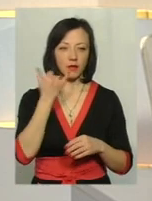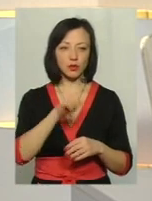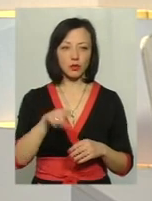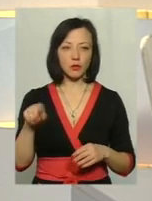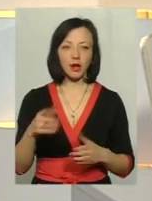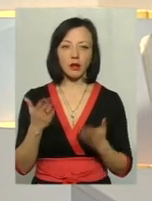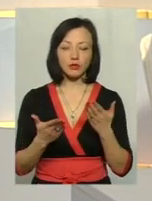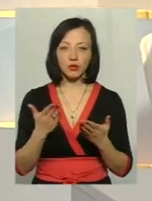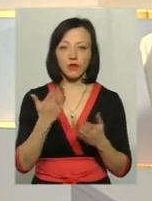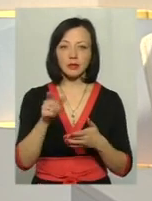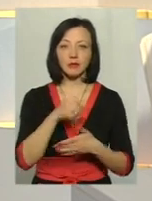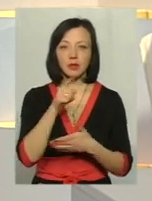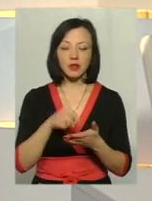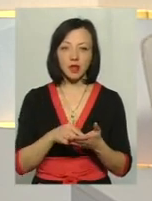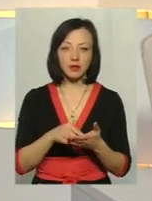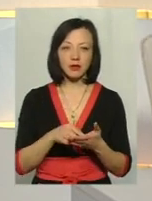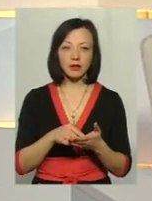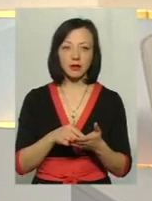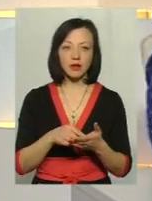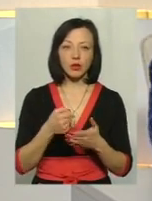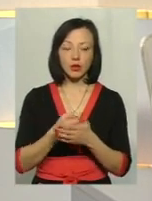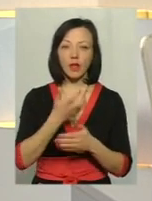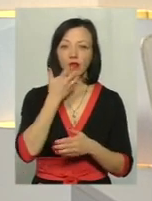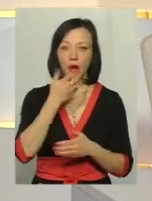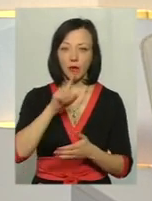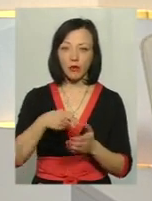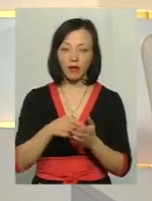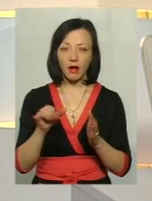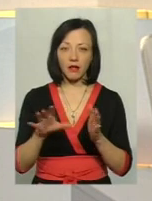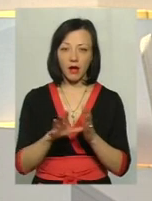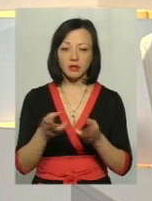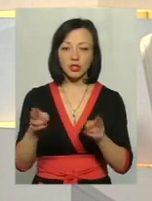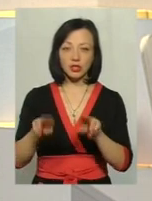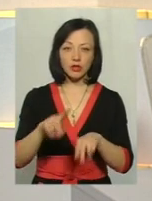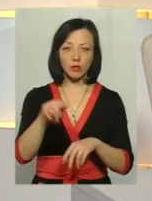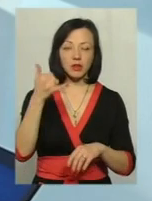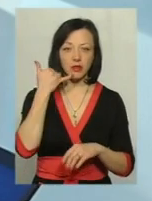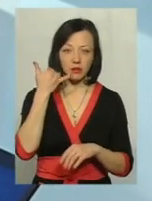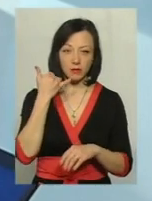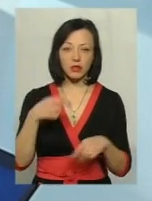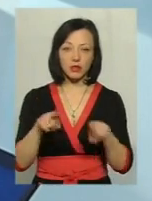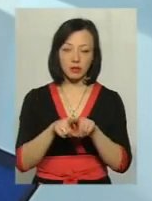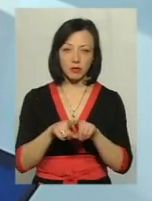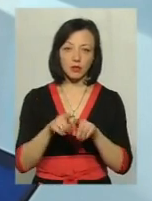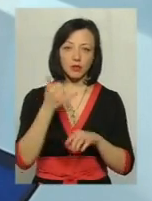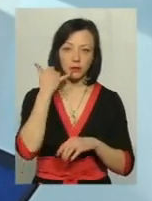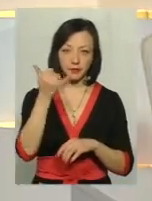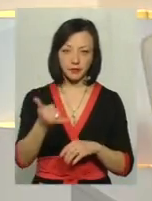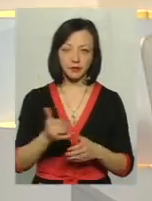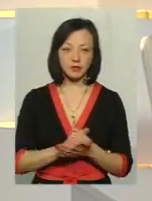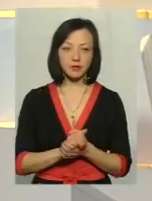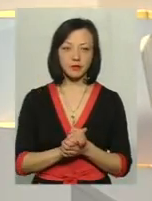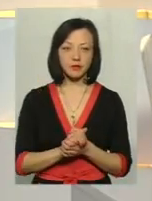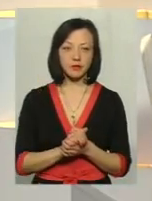Якщо стосується ваше питання, шановний глядачу, до теплокомуненерго залишіть координати свої. Координати власне, так само, потім... так само і до